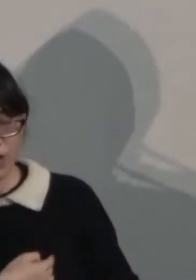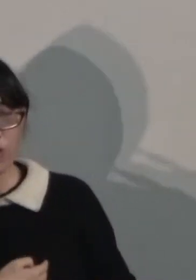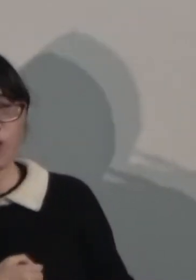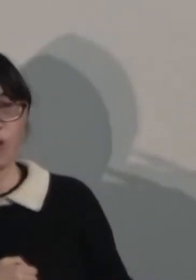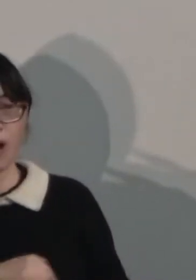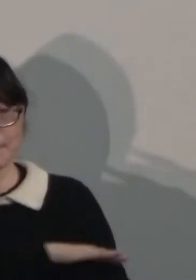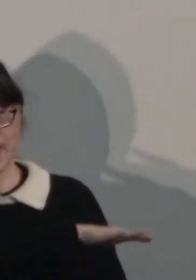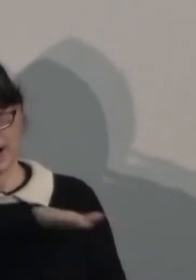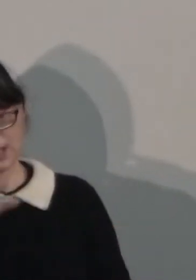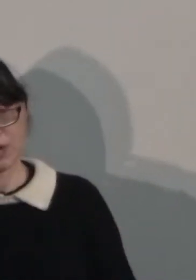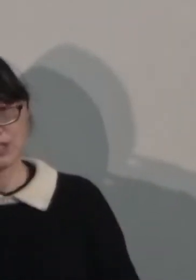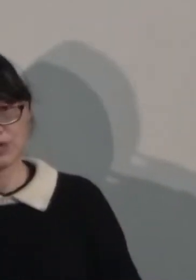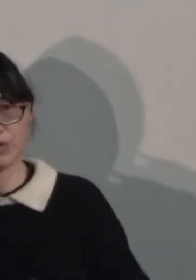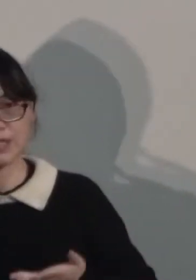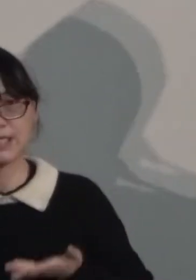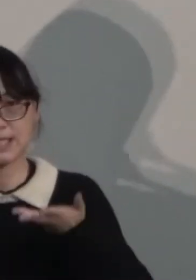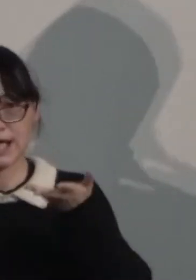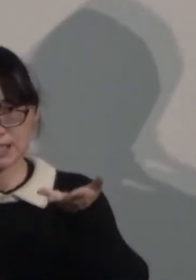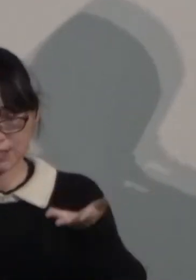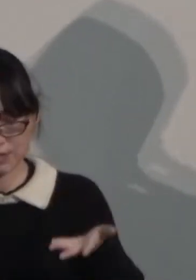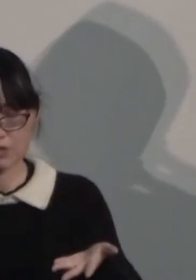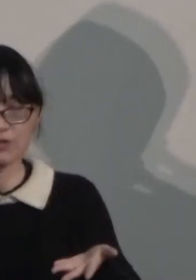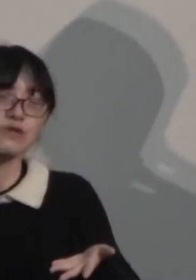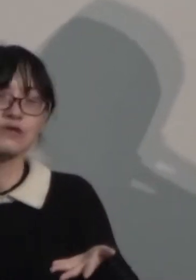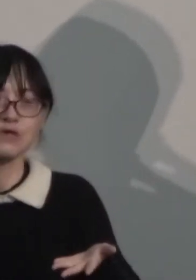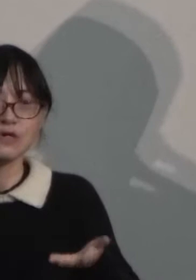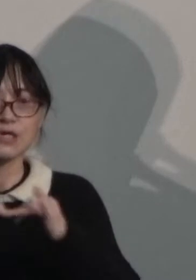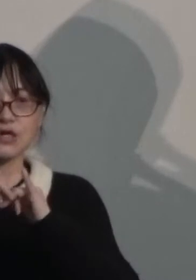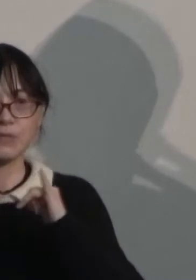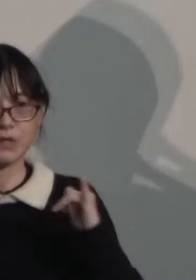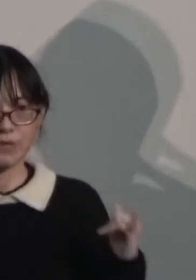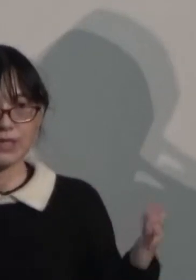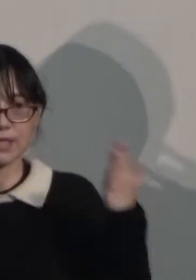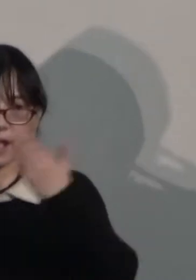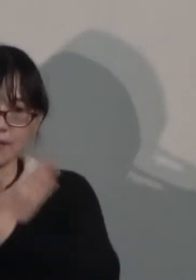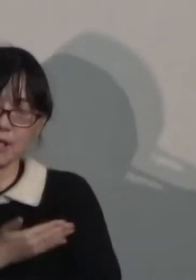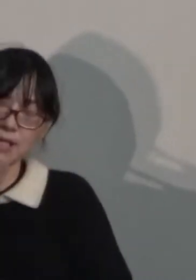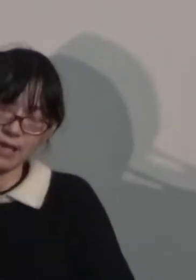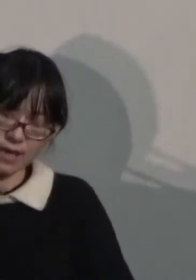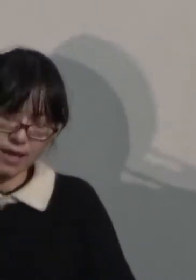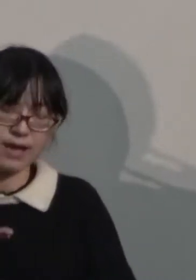りの人に差し出す人になってくれませんか。